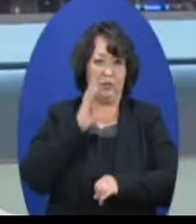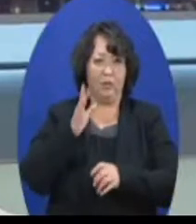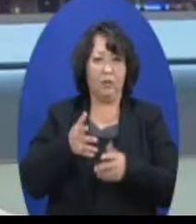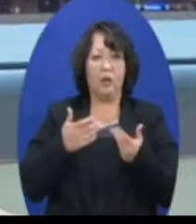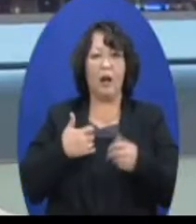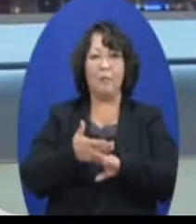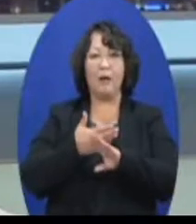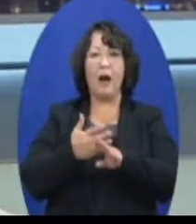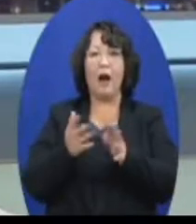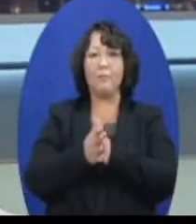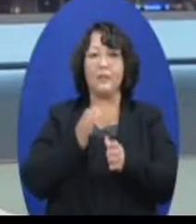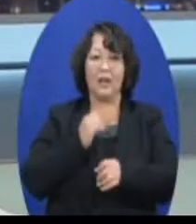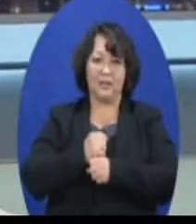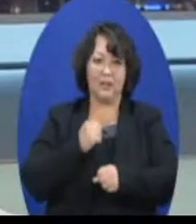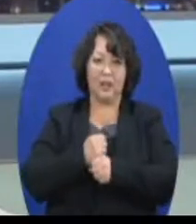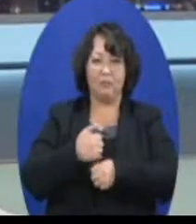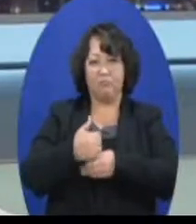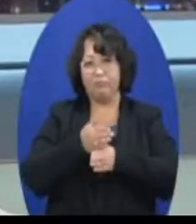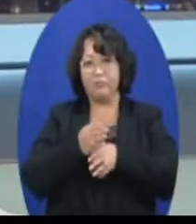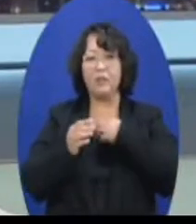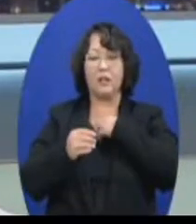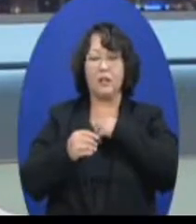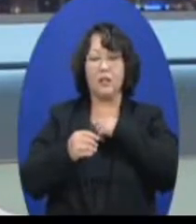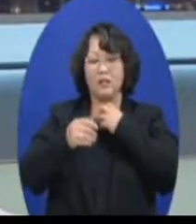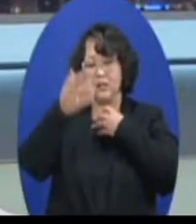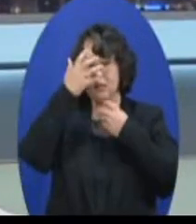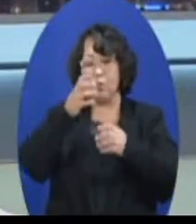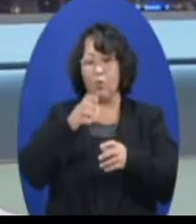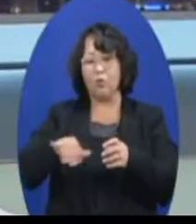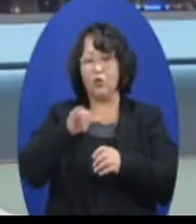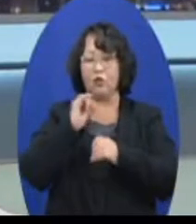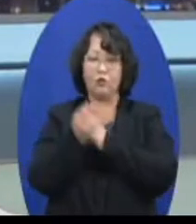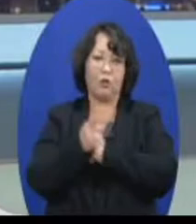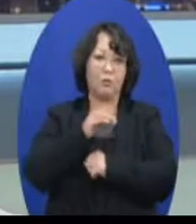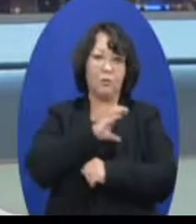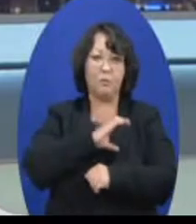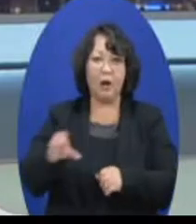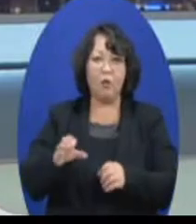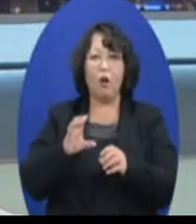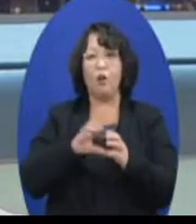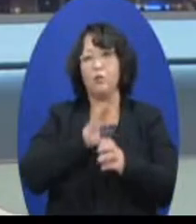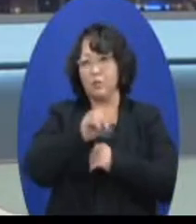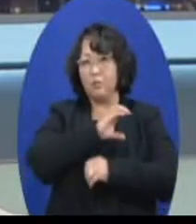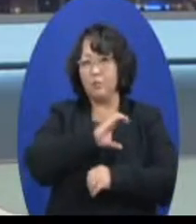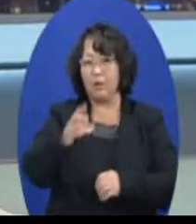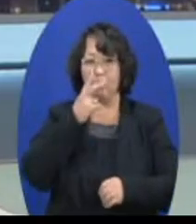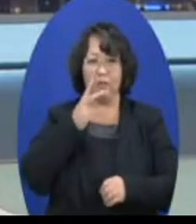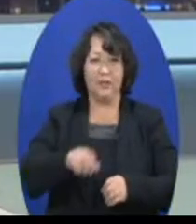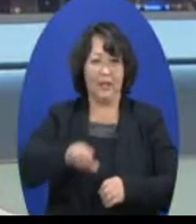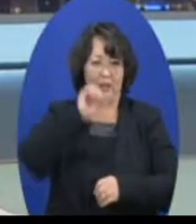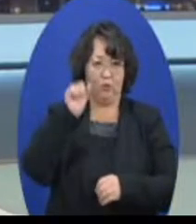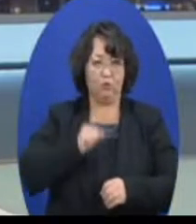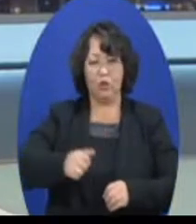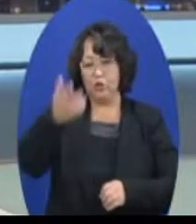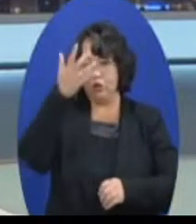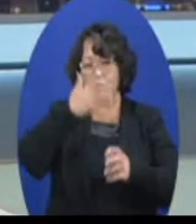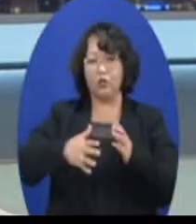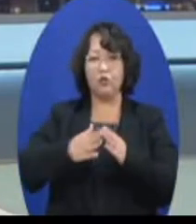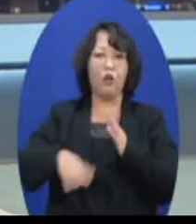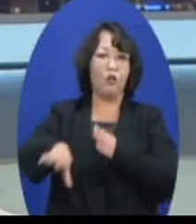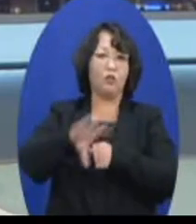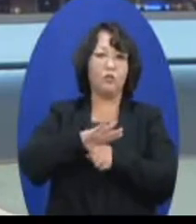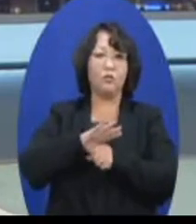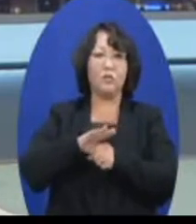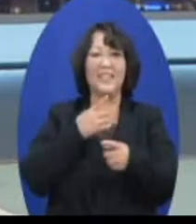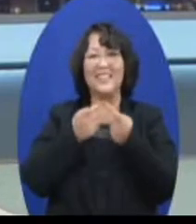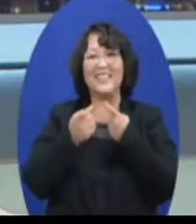талуудын түншлэл хамтын ажиллагаа чухал нөлөөтэй гэж засгийн газар улсын онцгой комисс болон олон улсын байгууллага үзэж байна. Тухайн асуудлаар төрийн ордонд